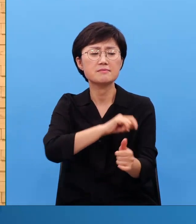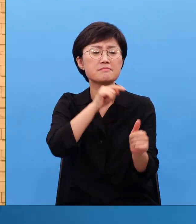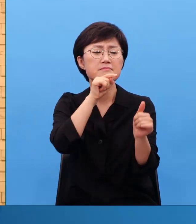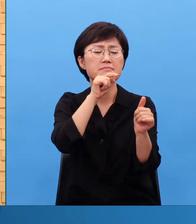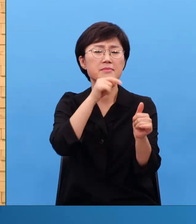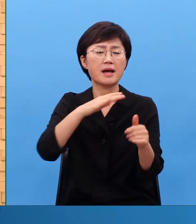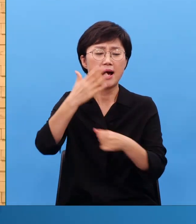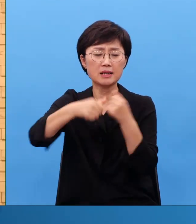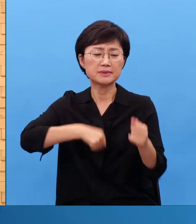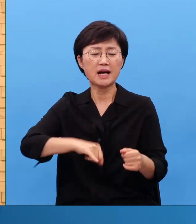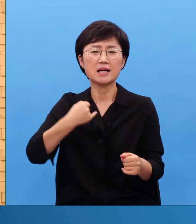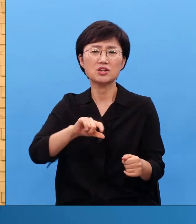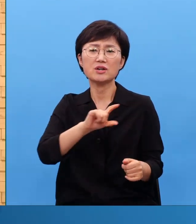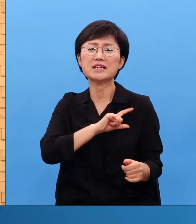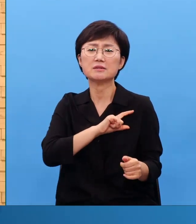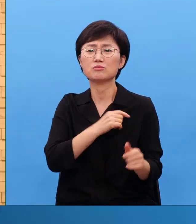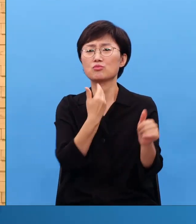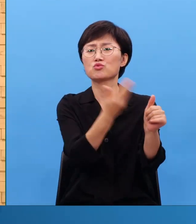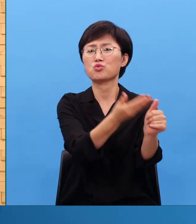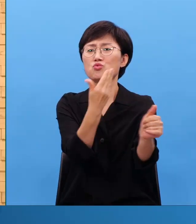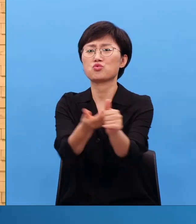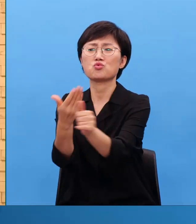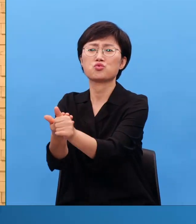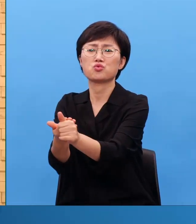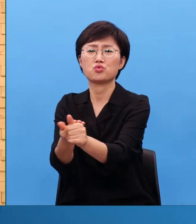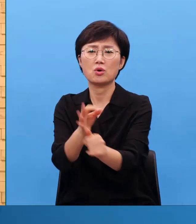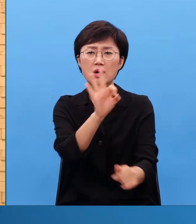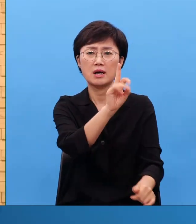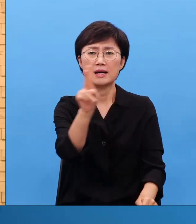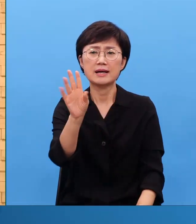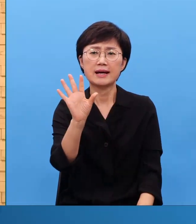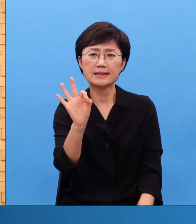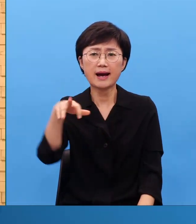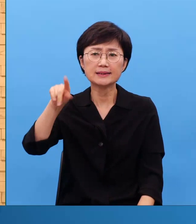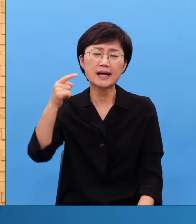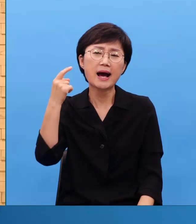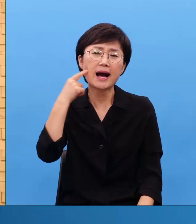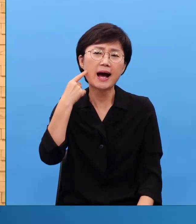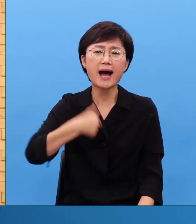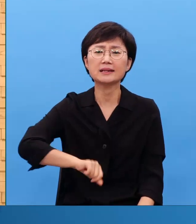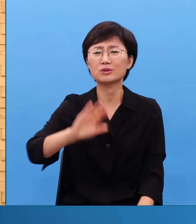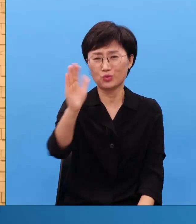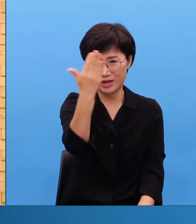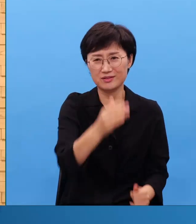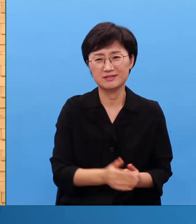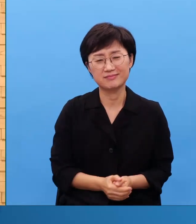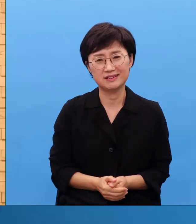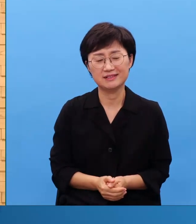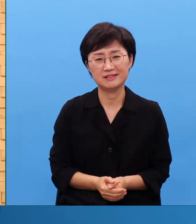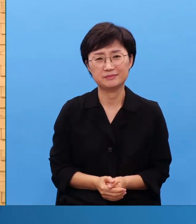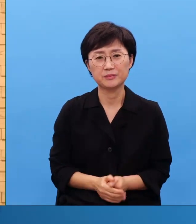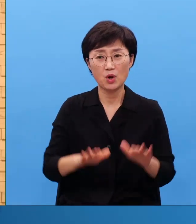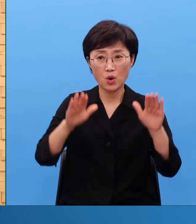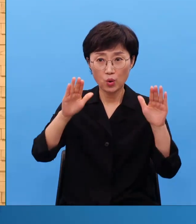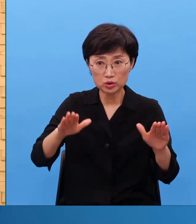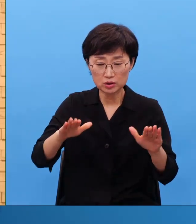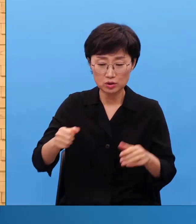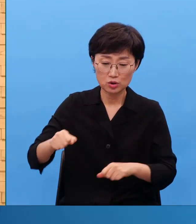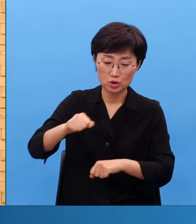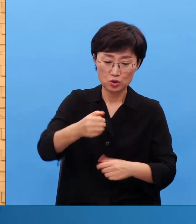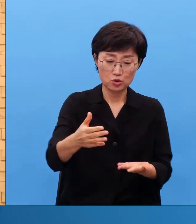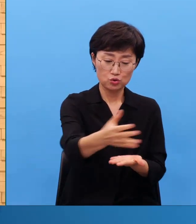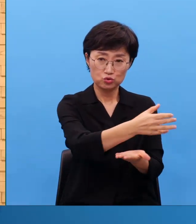received salvation, to you who have received baptism, God has given you the Spirit of Him. 이 수장절이라고 하는 저장하는